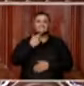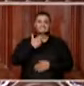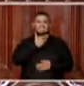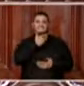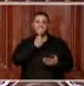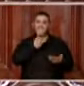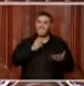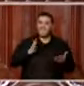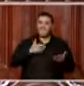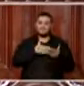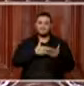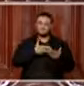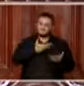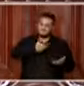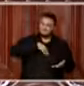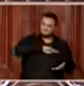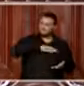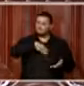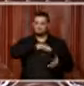والمسؤوليات جسيمة،